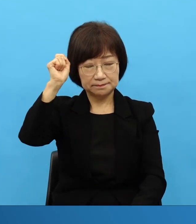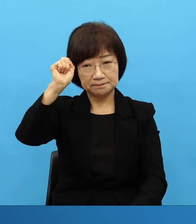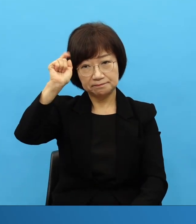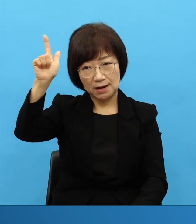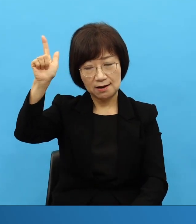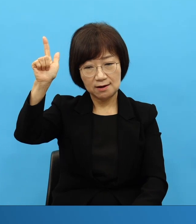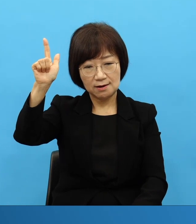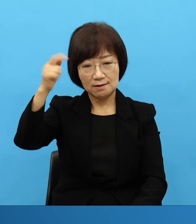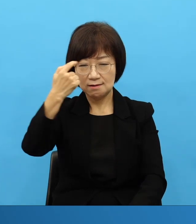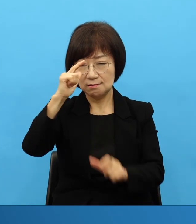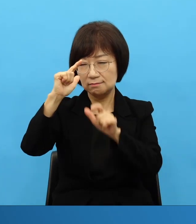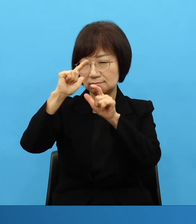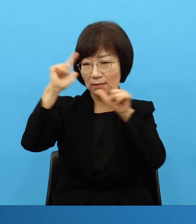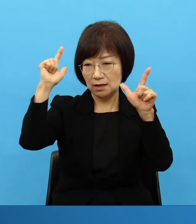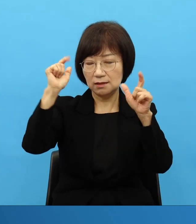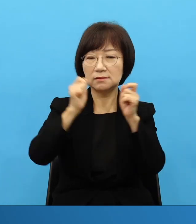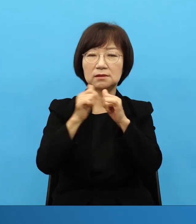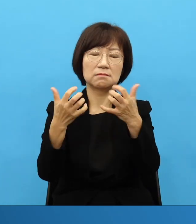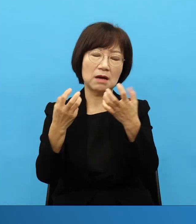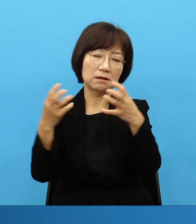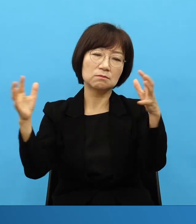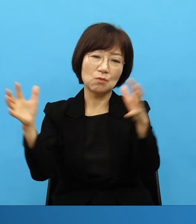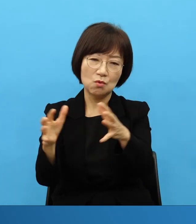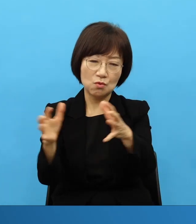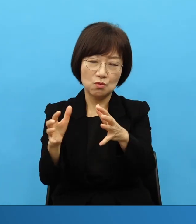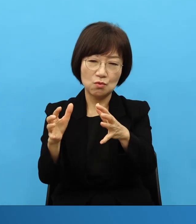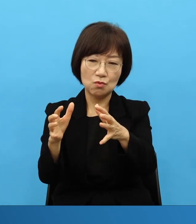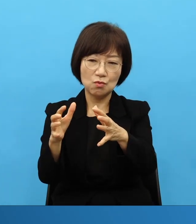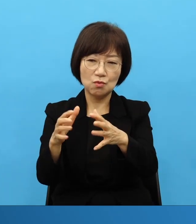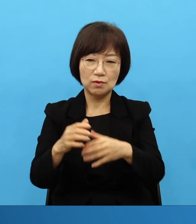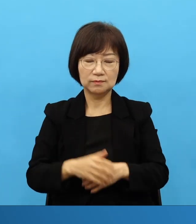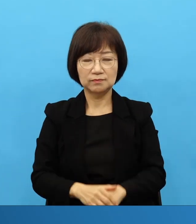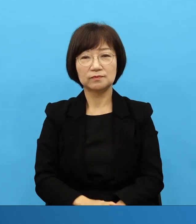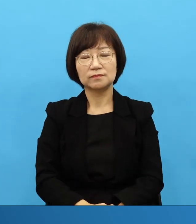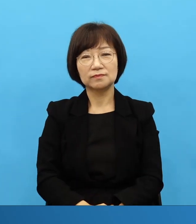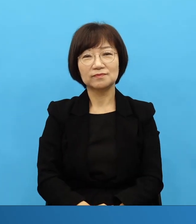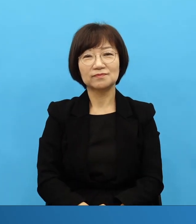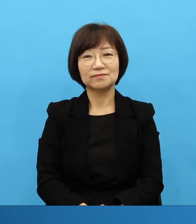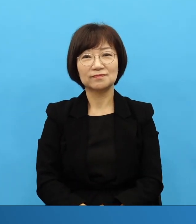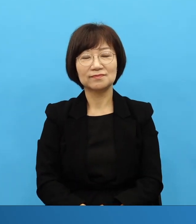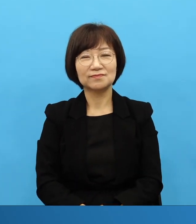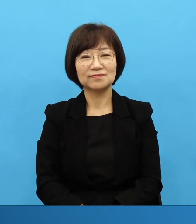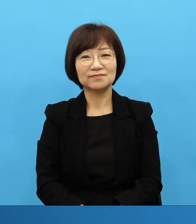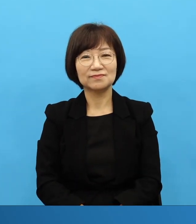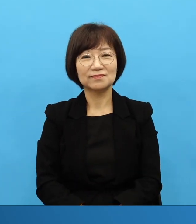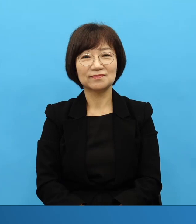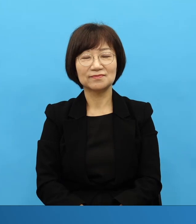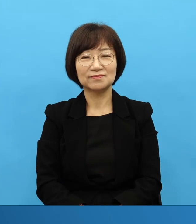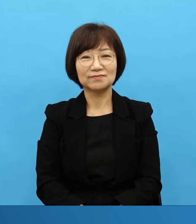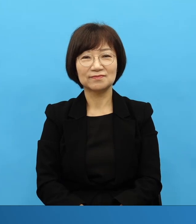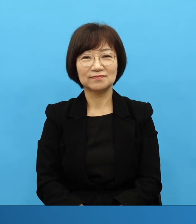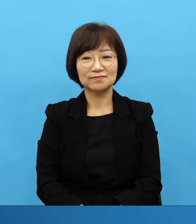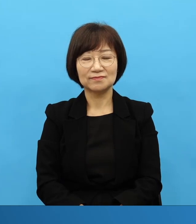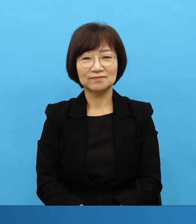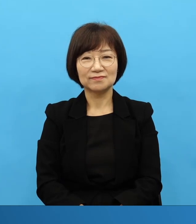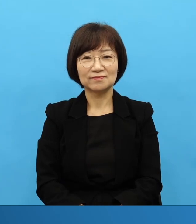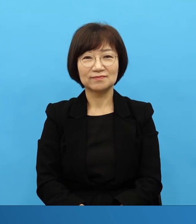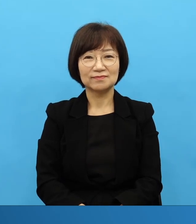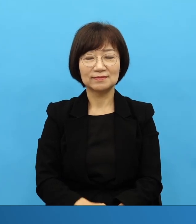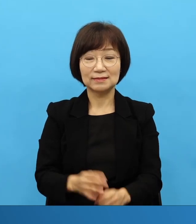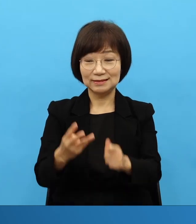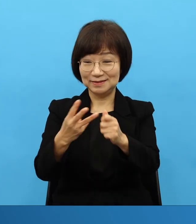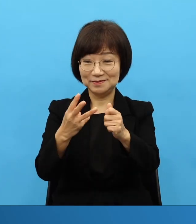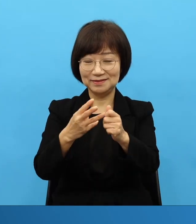유명한 교회예요. The next church I went to was a very famous church where many famous people had come to. 여기는 또 갔더니 막 완전히